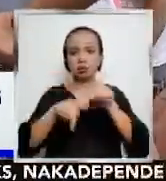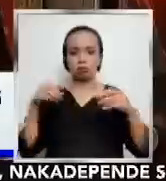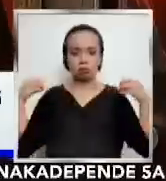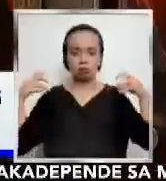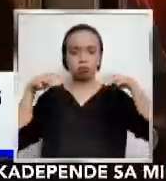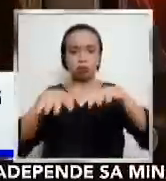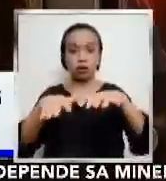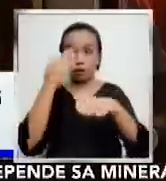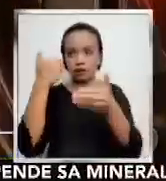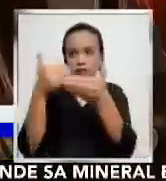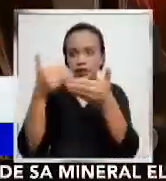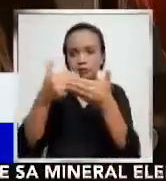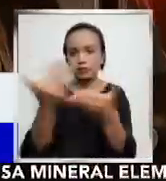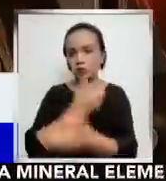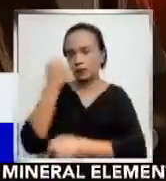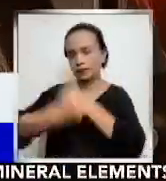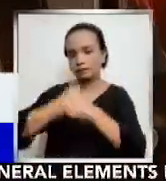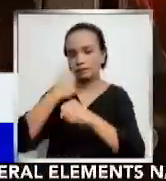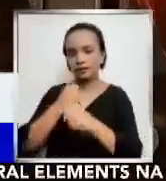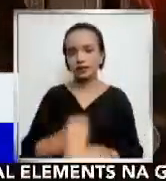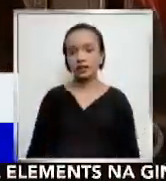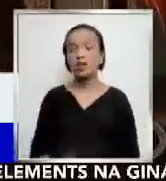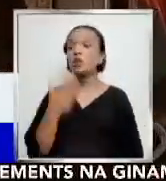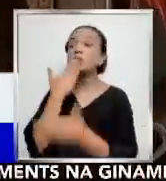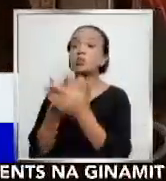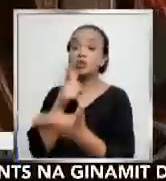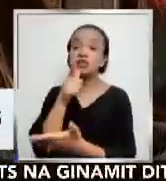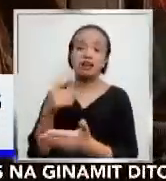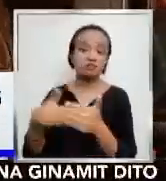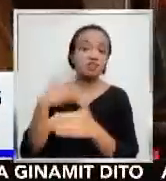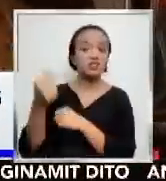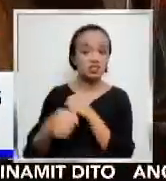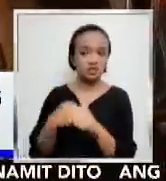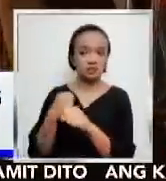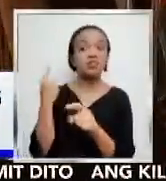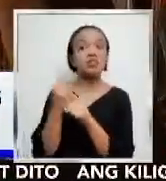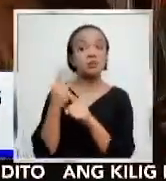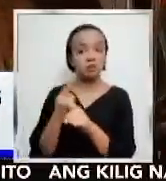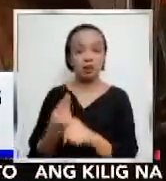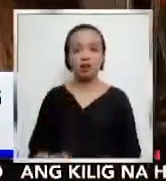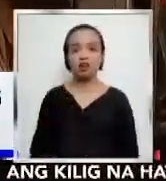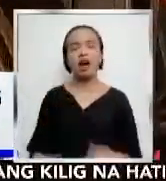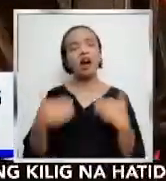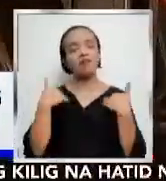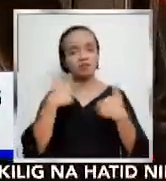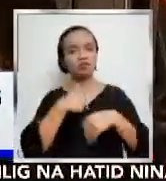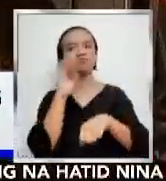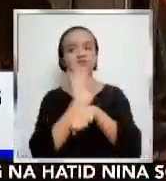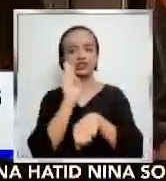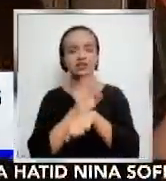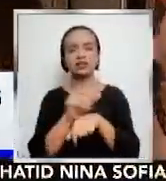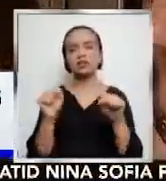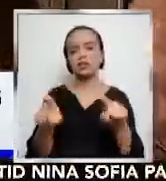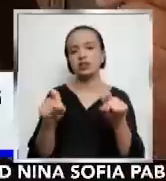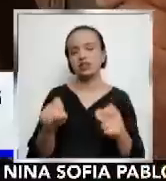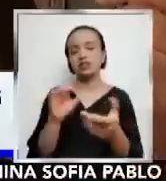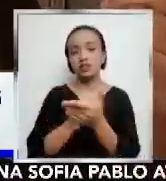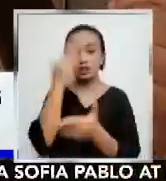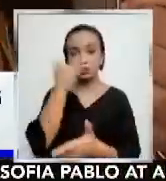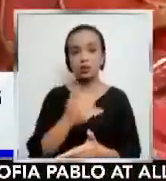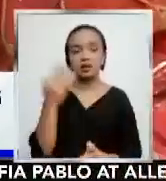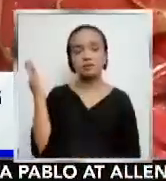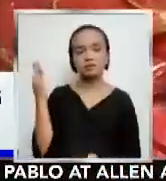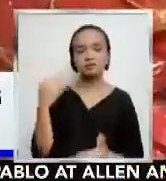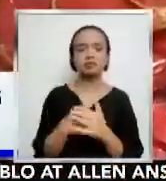taon. Good luck my next year, di ba? Kasi may business akong tindahan eh. Kaya yan, mga anik-anik,